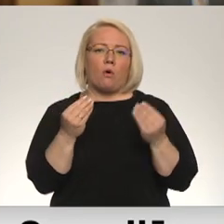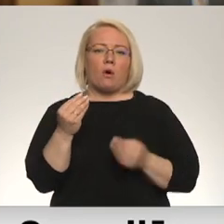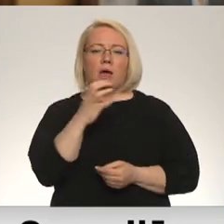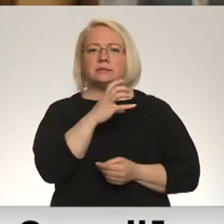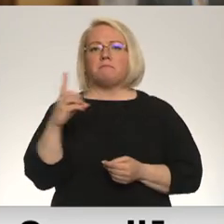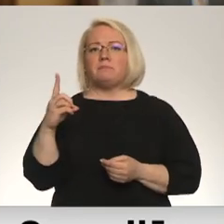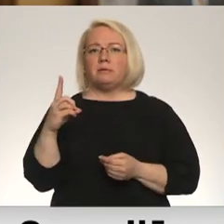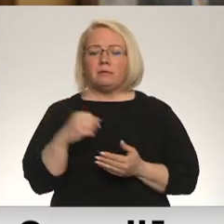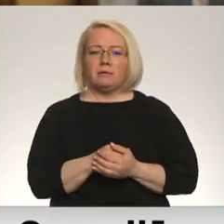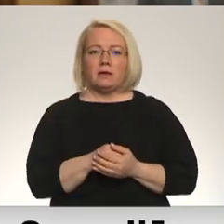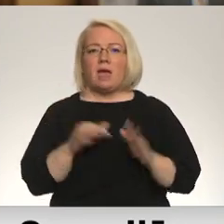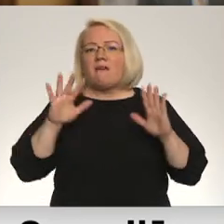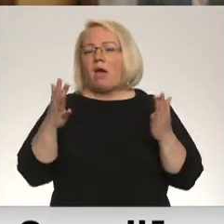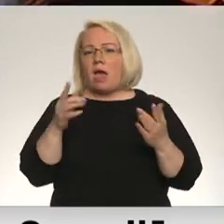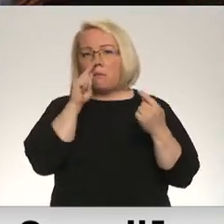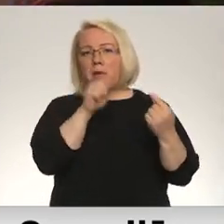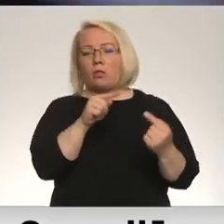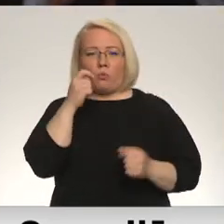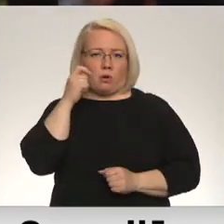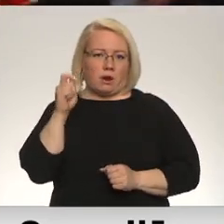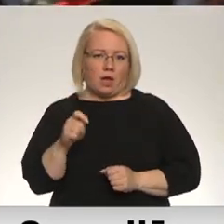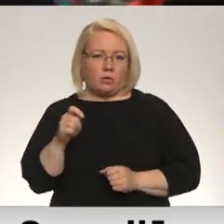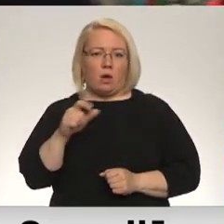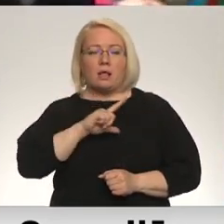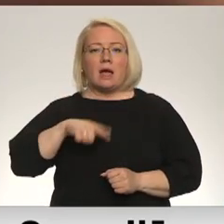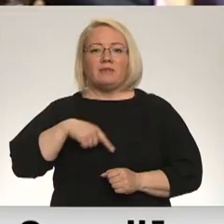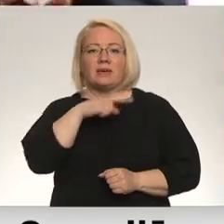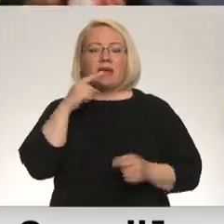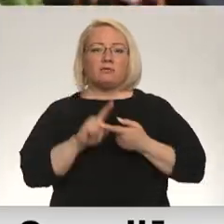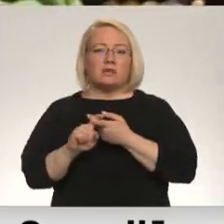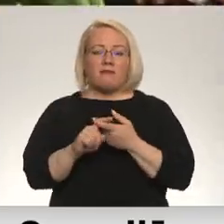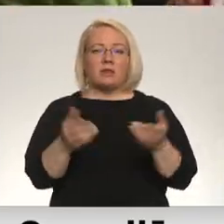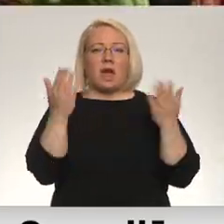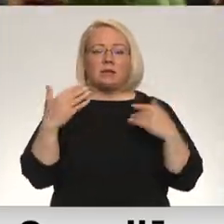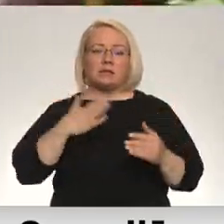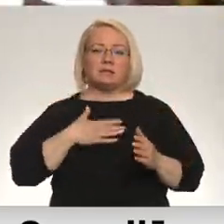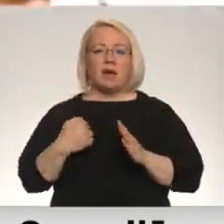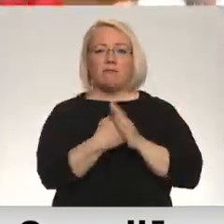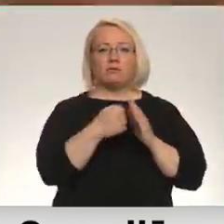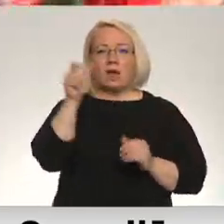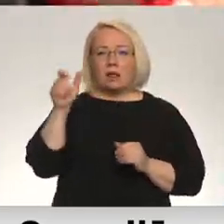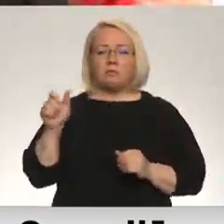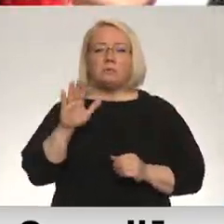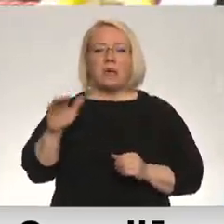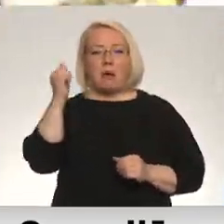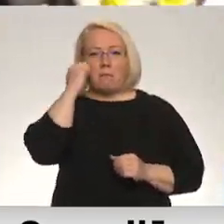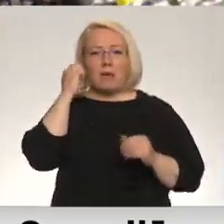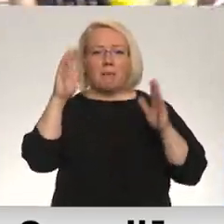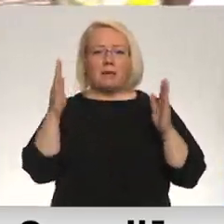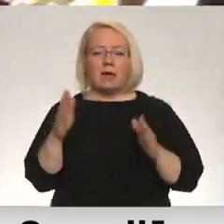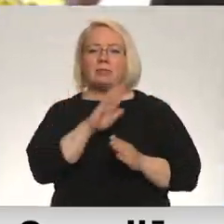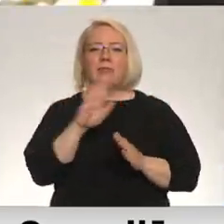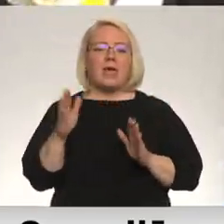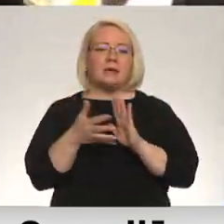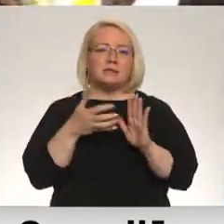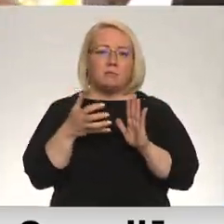Padomju Savienību vai pret Ukrainu. Vai Latvijas Krievu Savienība aicinās savus atbalstītājus šajā dienā pie pieminekļa nelietot